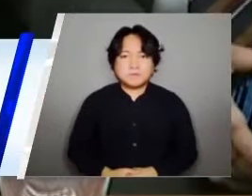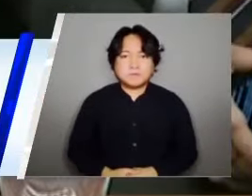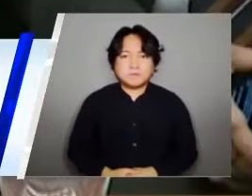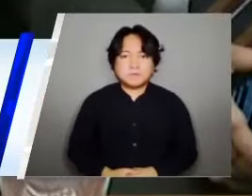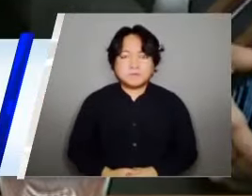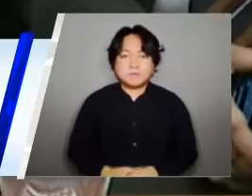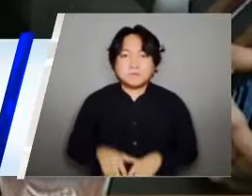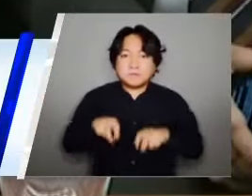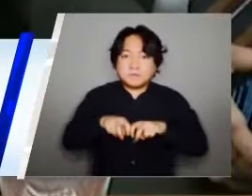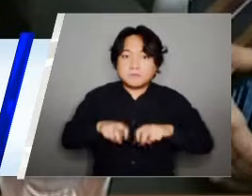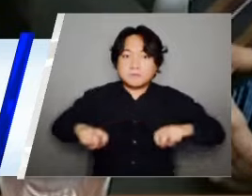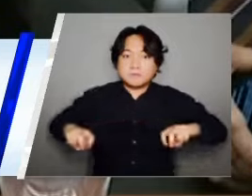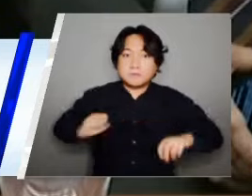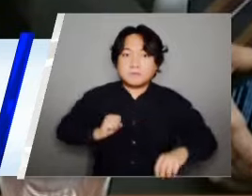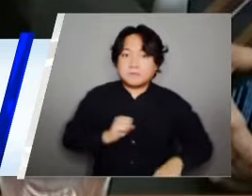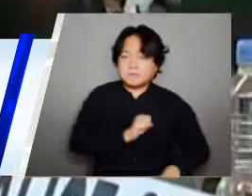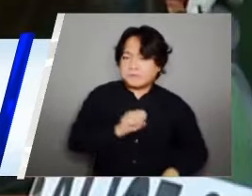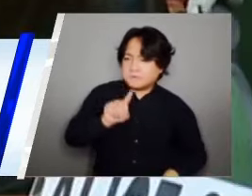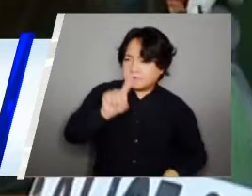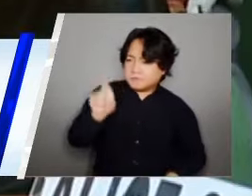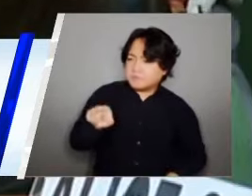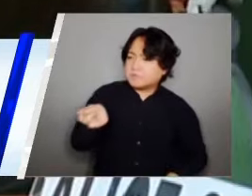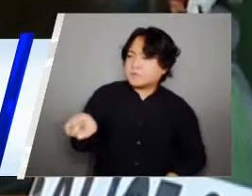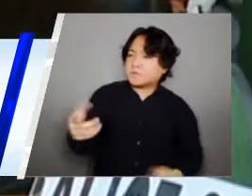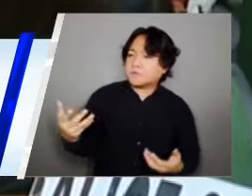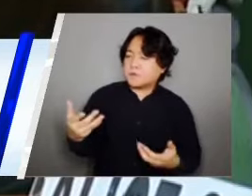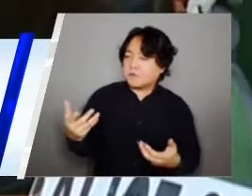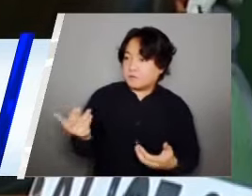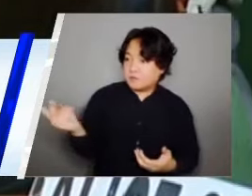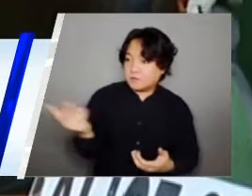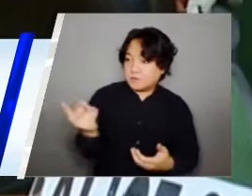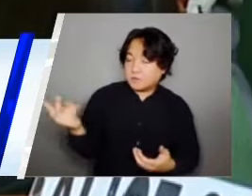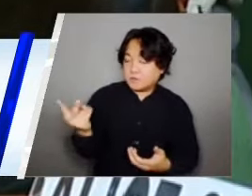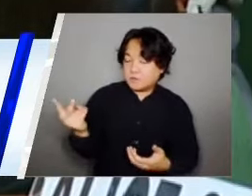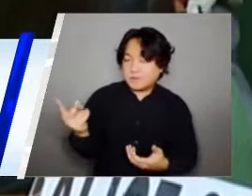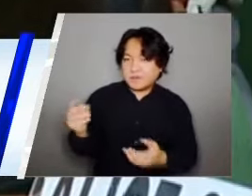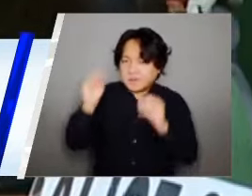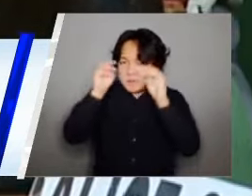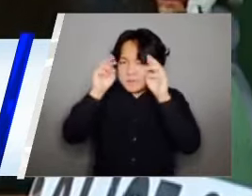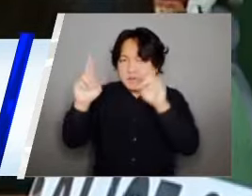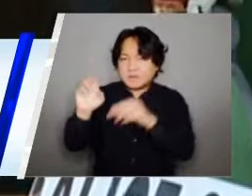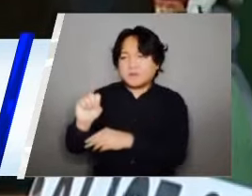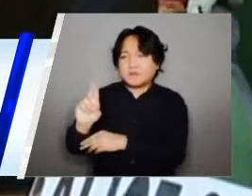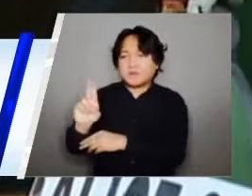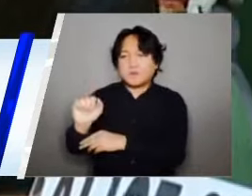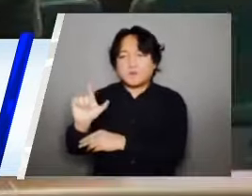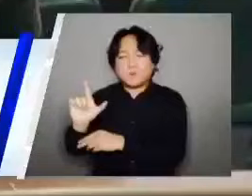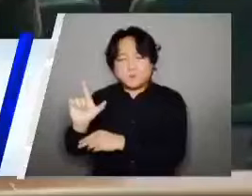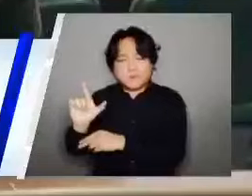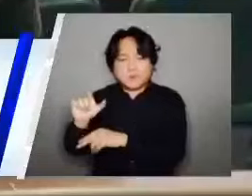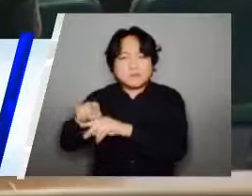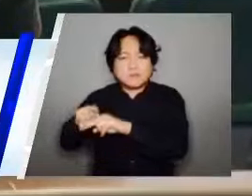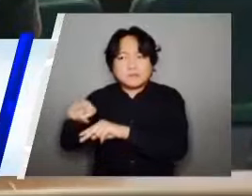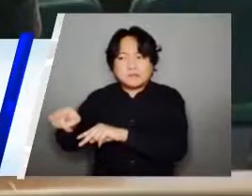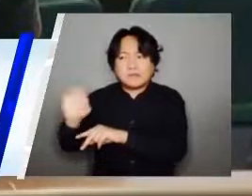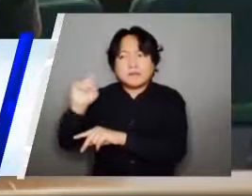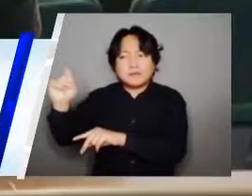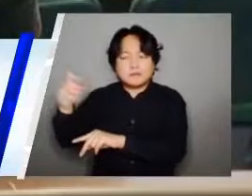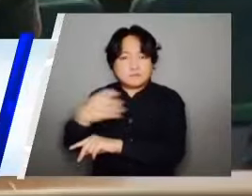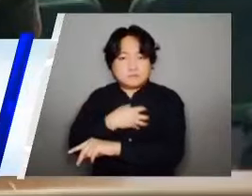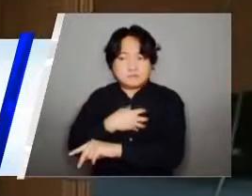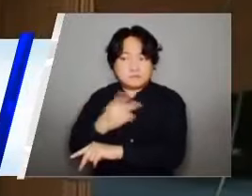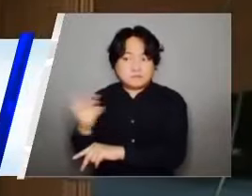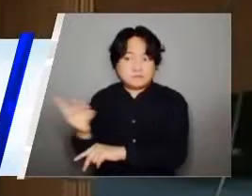umanoy relasyon ni guo at ni sual Mayor Dong cugay na isang dating pulis pinagpaliwanag si